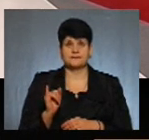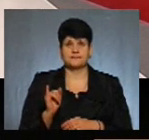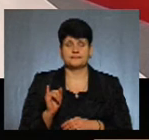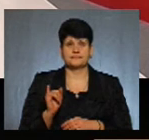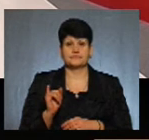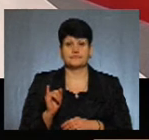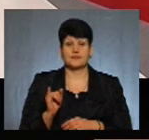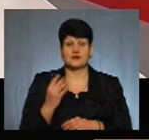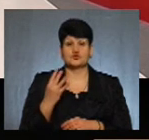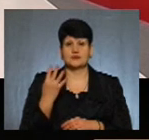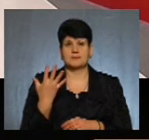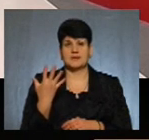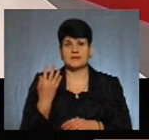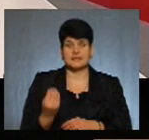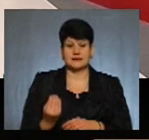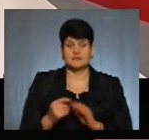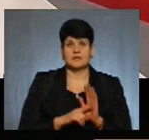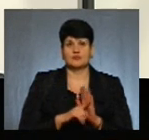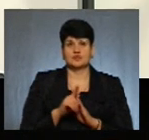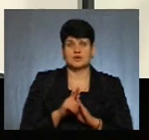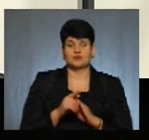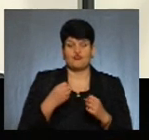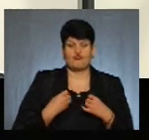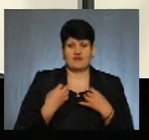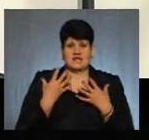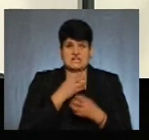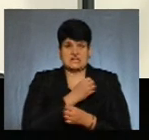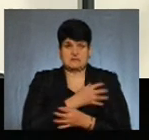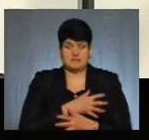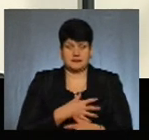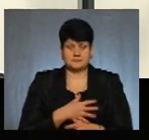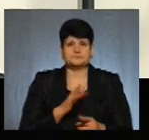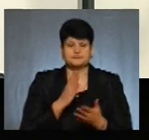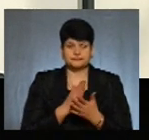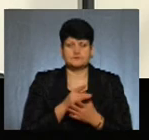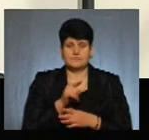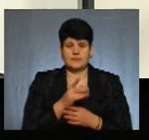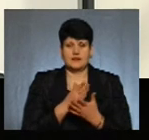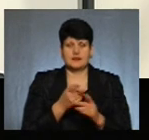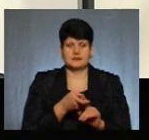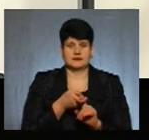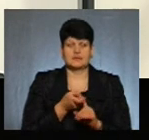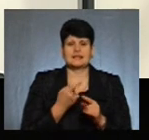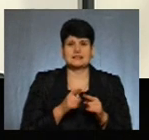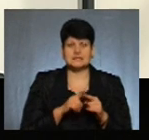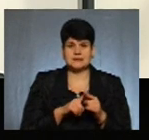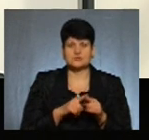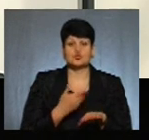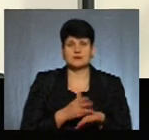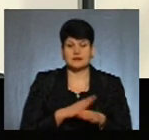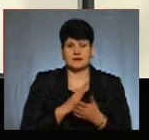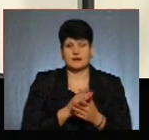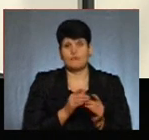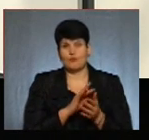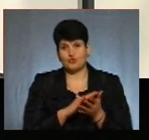і 4-5 днів на початку висипки. Вона є заразна, і якщо приєднується ускладнення, цей період подовжується